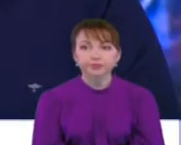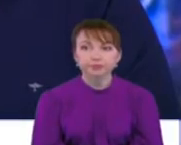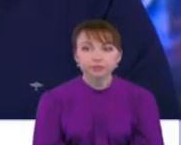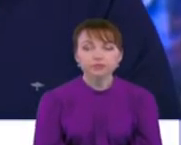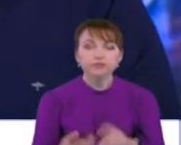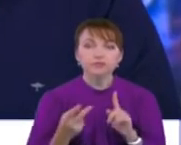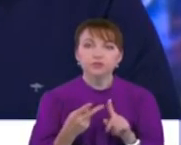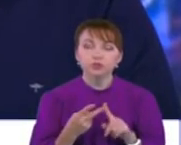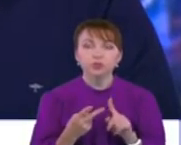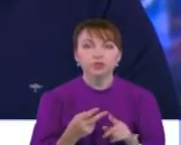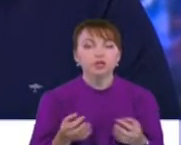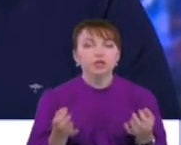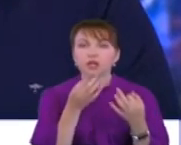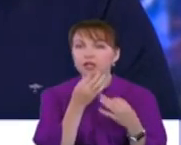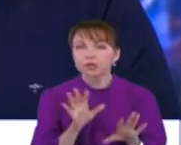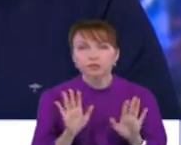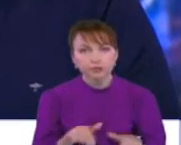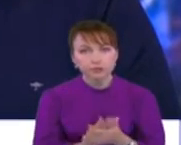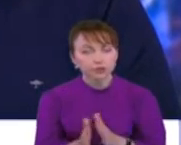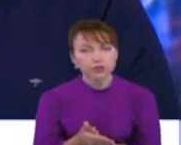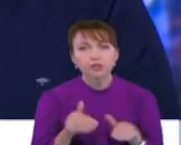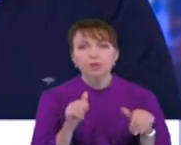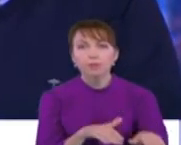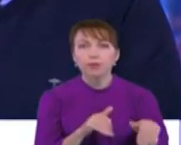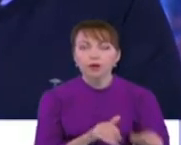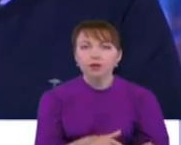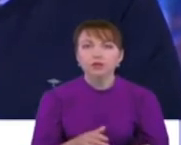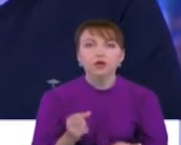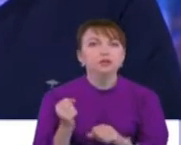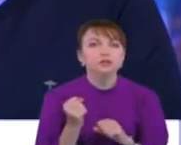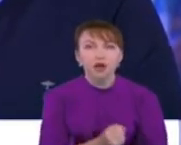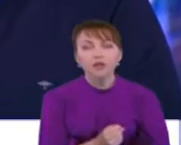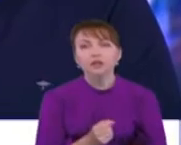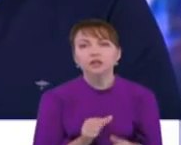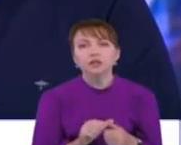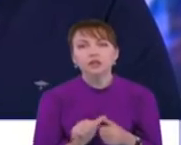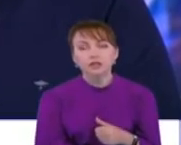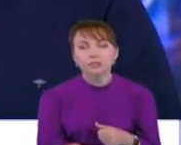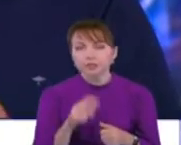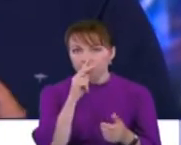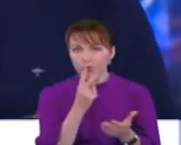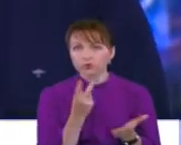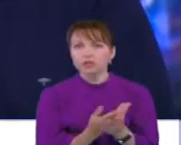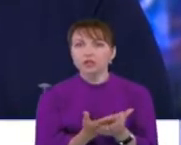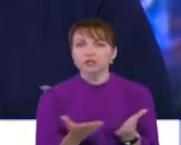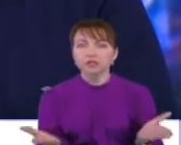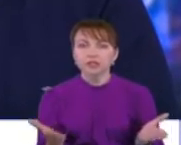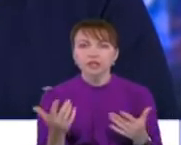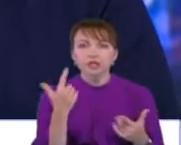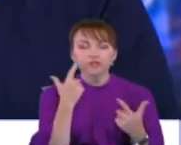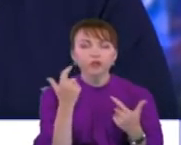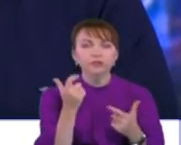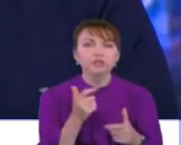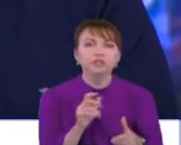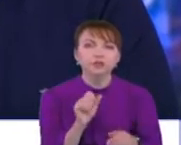Друге, як би там не було, але парад, він тягне за собою, крім демонстраційних і інформаційних